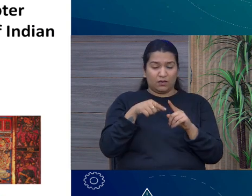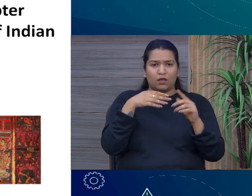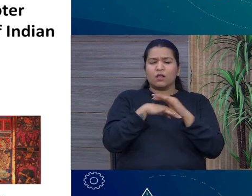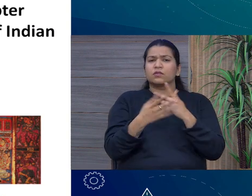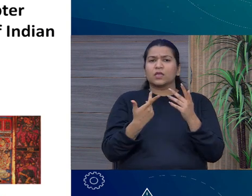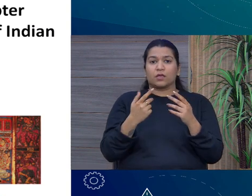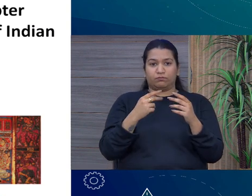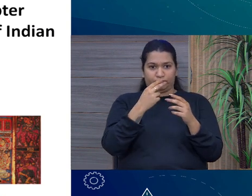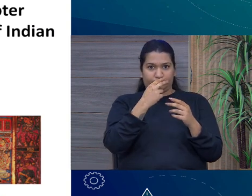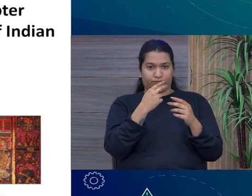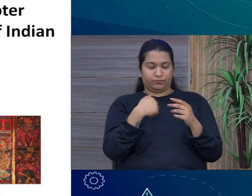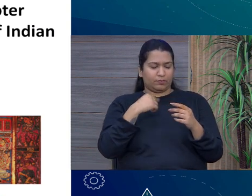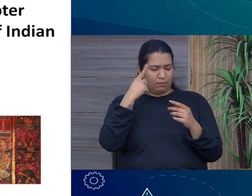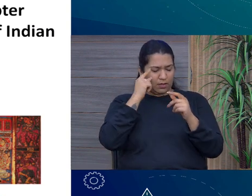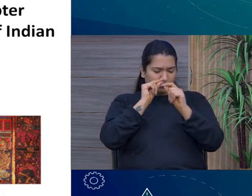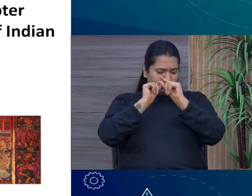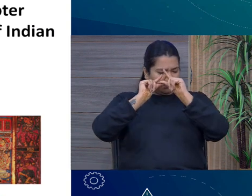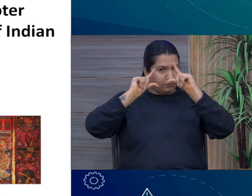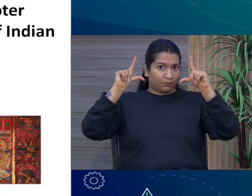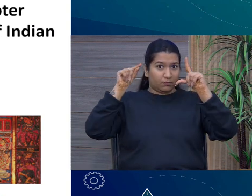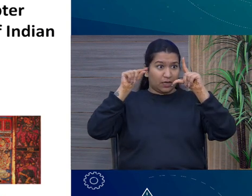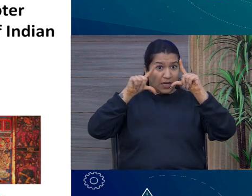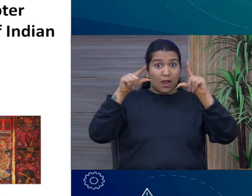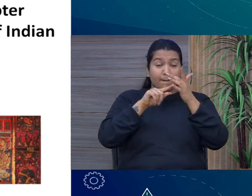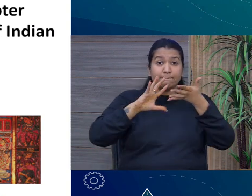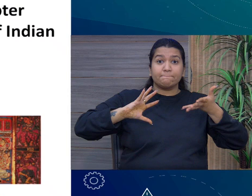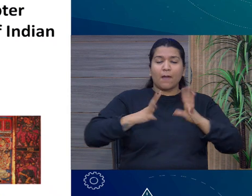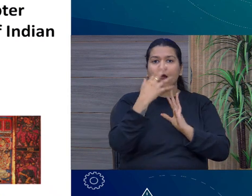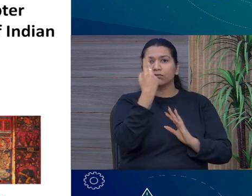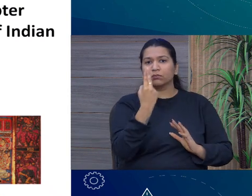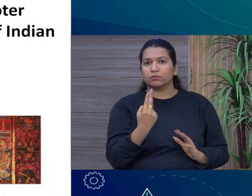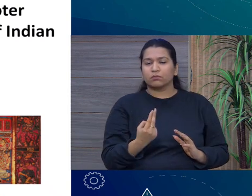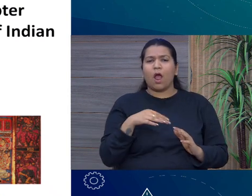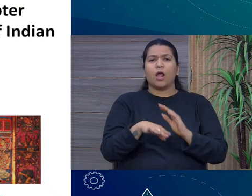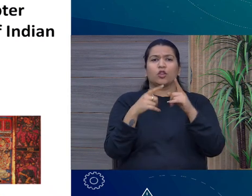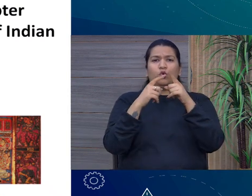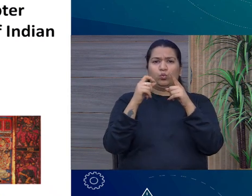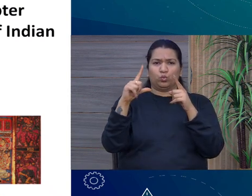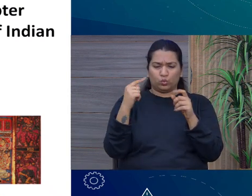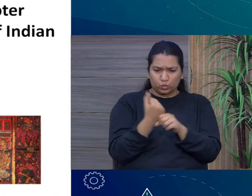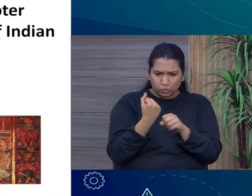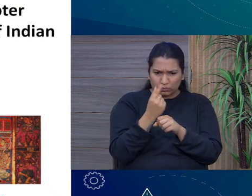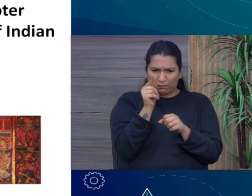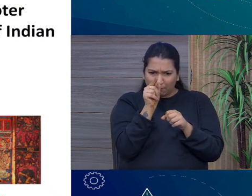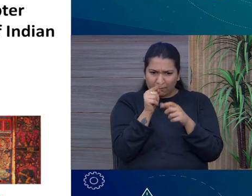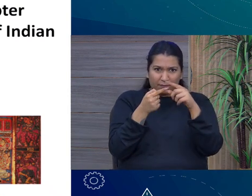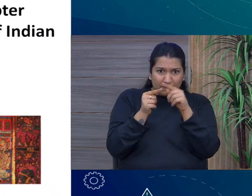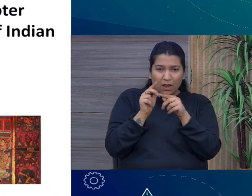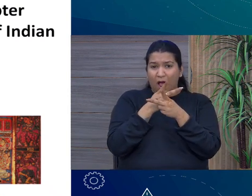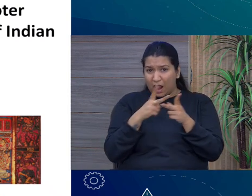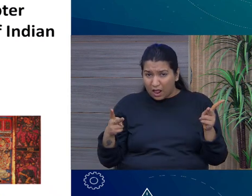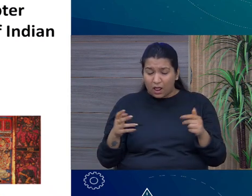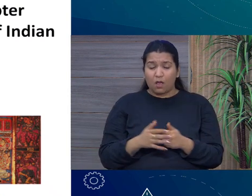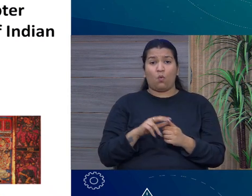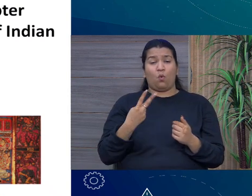के अंदर, या मैं कहूँ खंड के अंदर सर, हमने बात करी है टेक्निक्स, टूल्स, मटेरियल, परसेप्शन, प्रस्पेक्टिव्स,